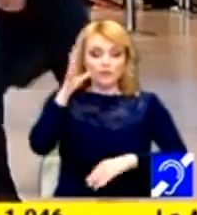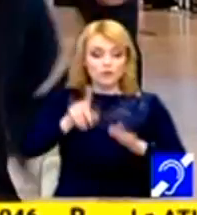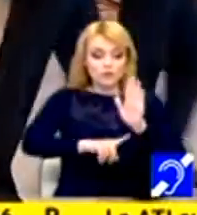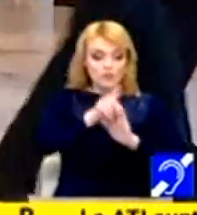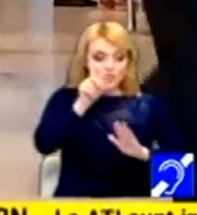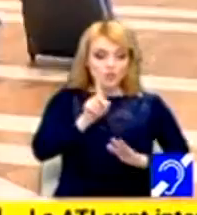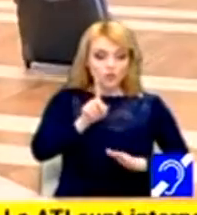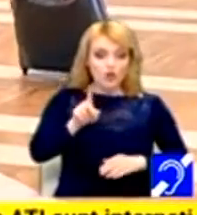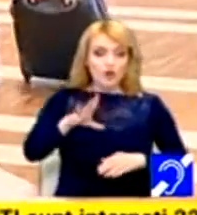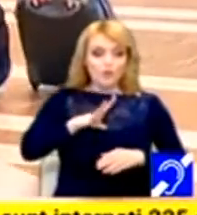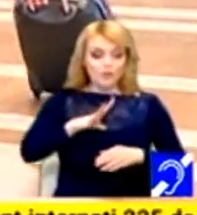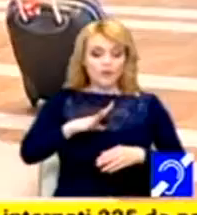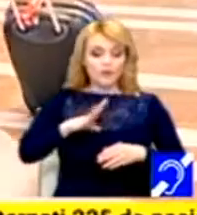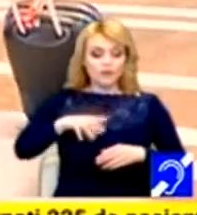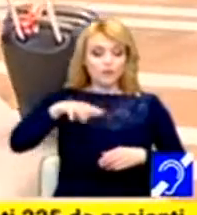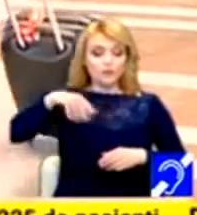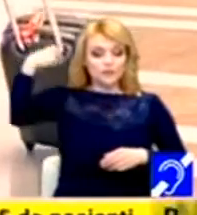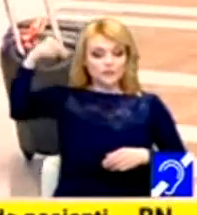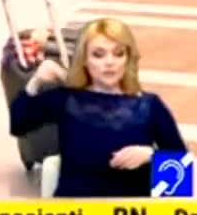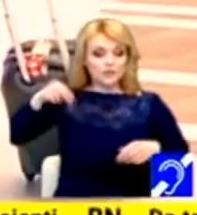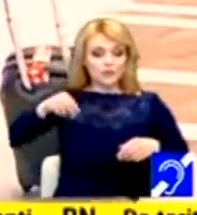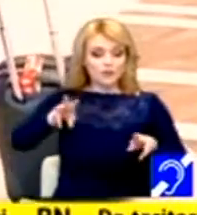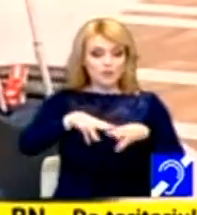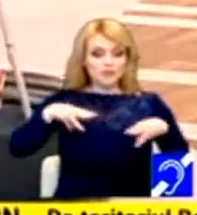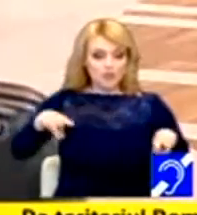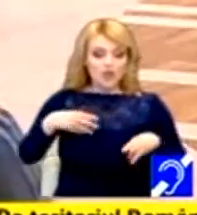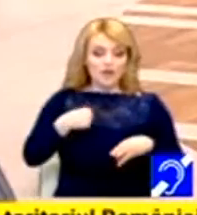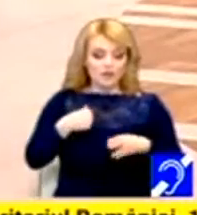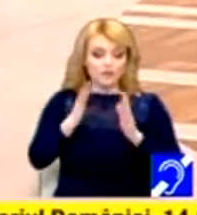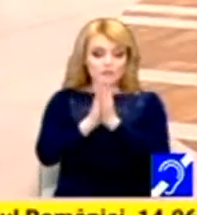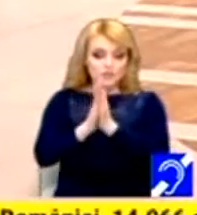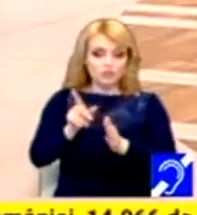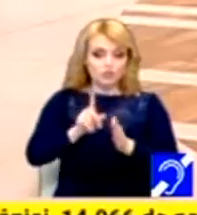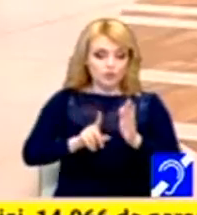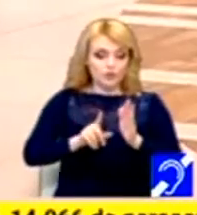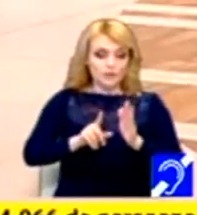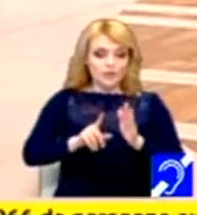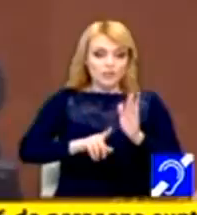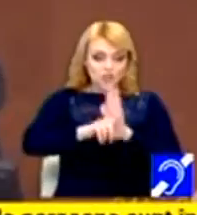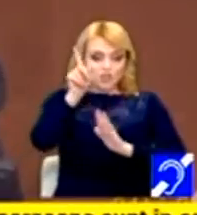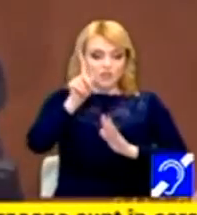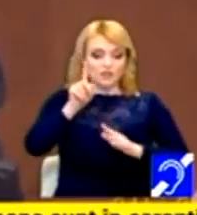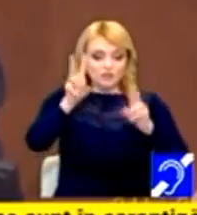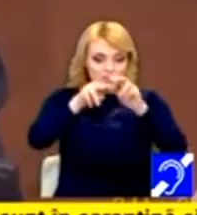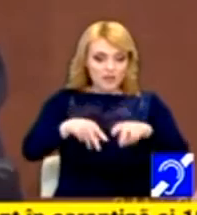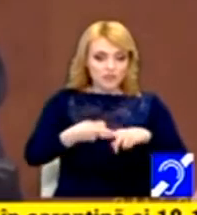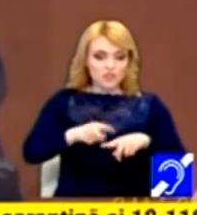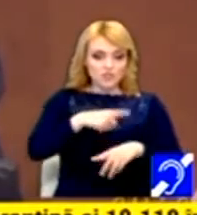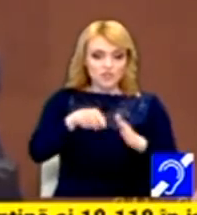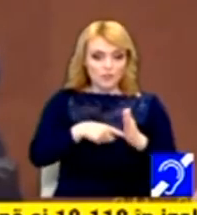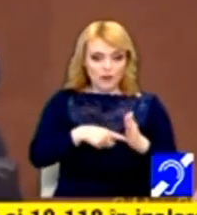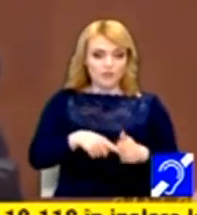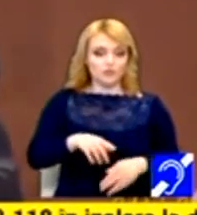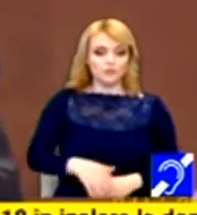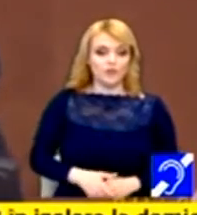reiterat obligația guvernului de a prezenta în termen de 60 de zile un raport asupra măsurilor întreprinse. Mai mult, președintele Dodon a